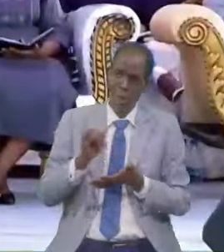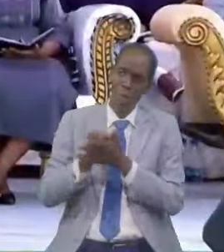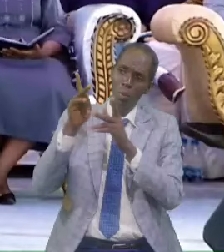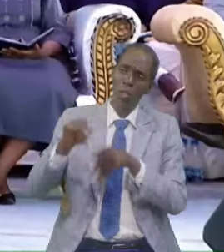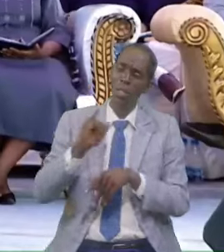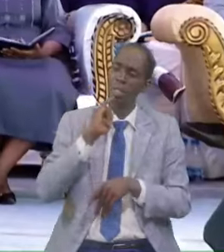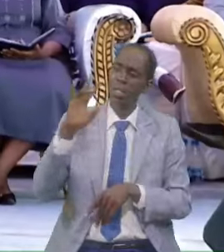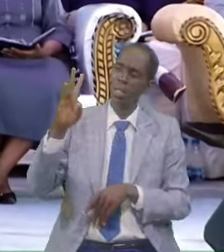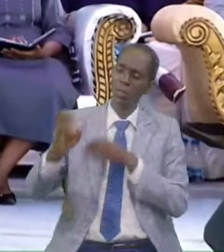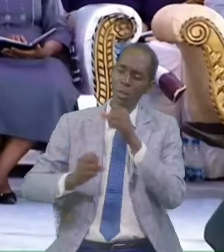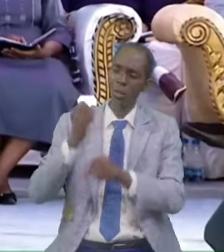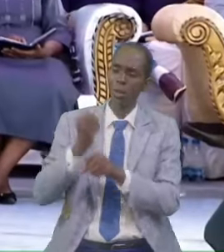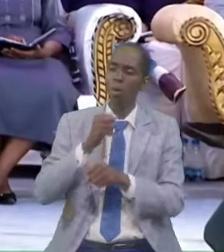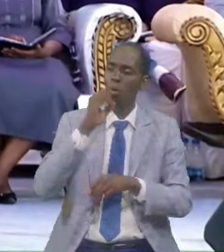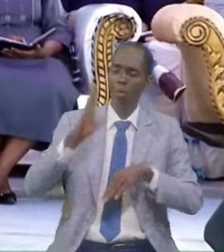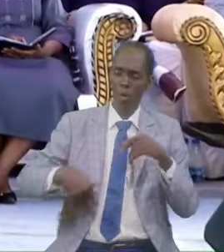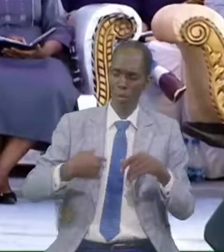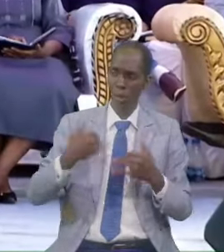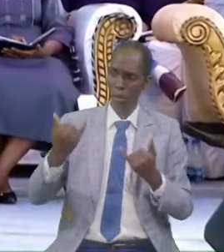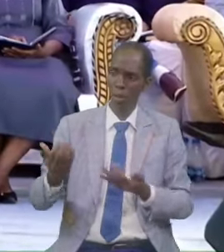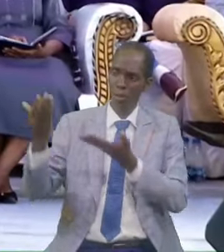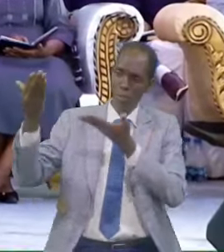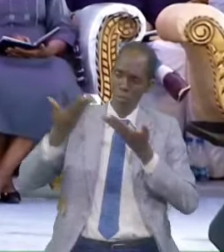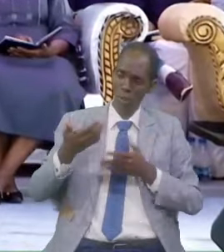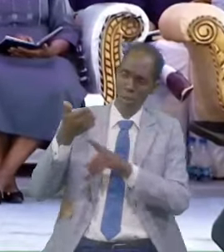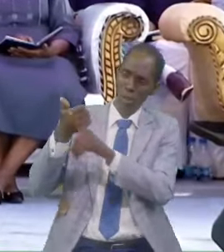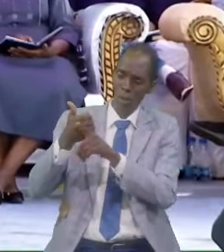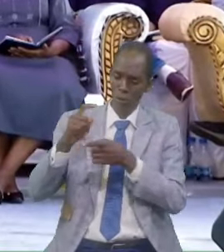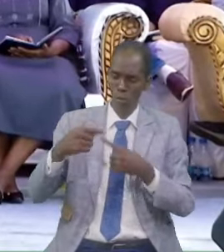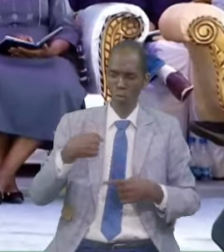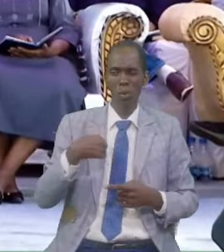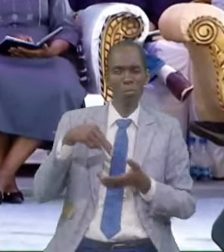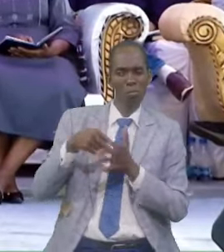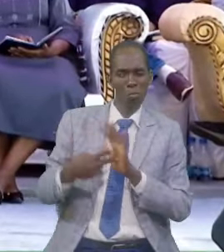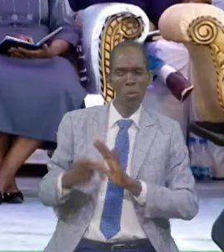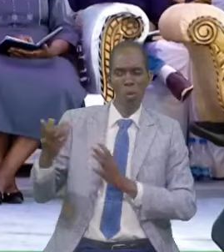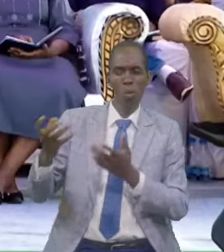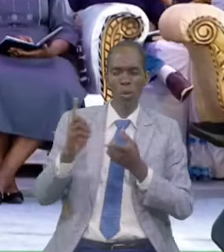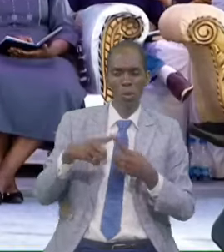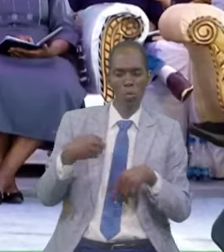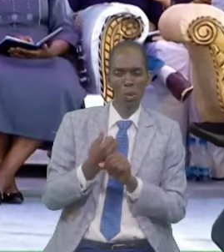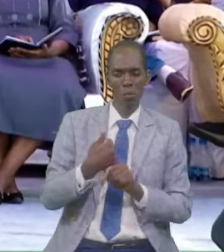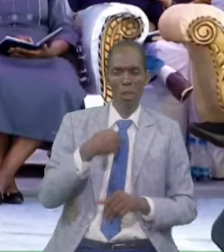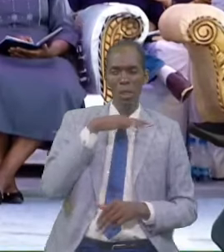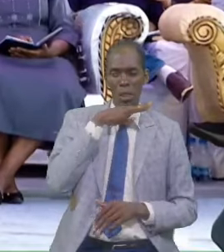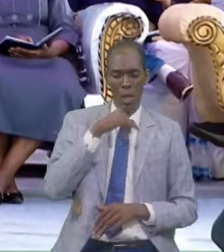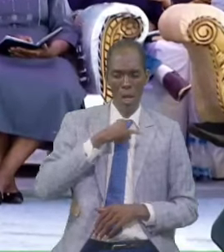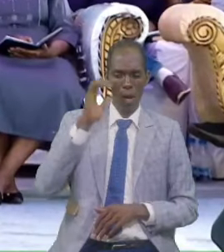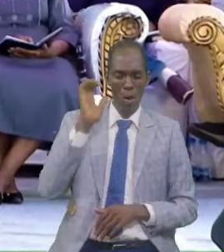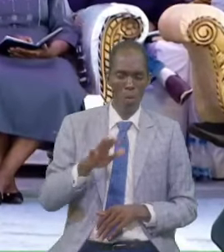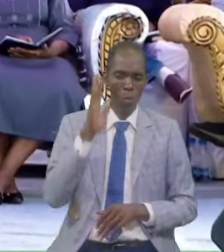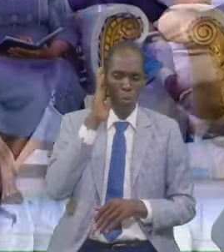offering herself unto me. She wants to corrupt me. I will watch, I will look before I